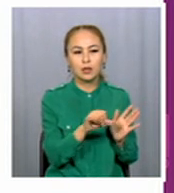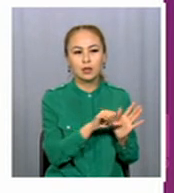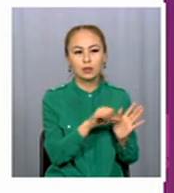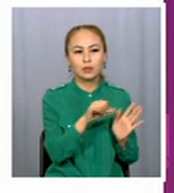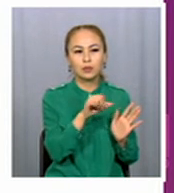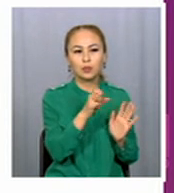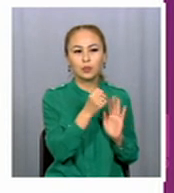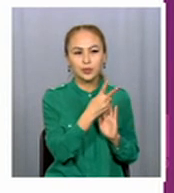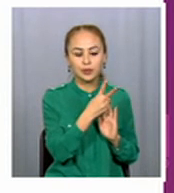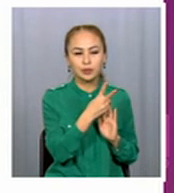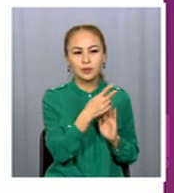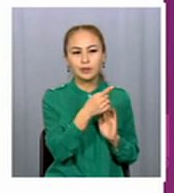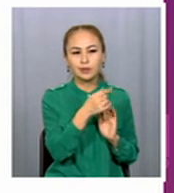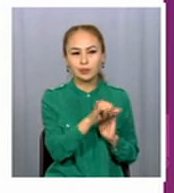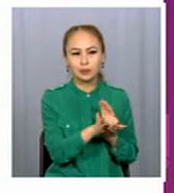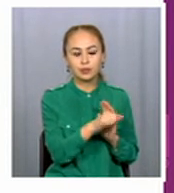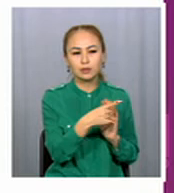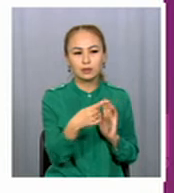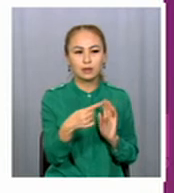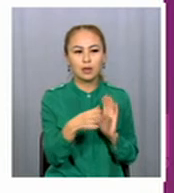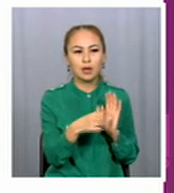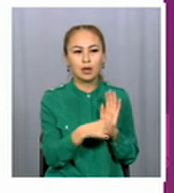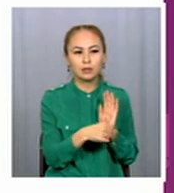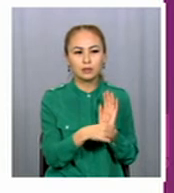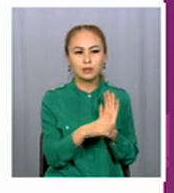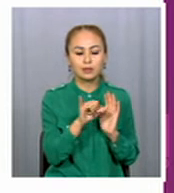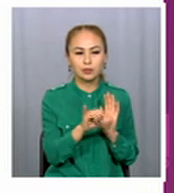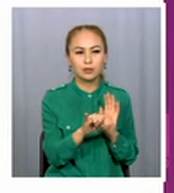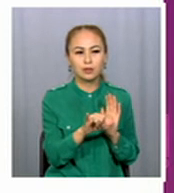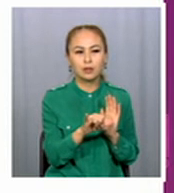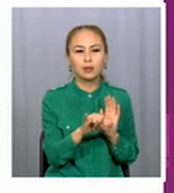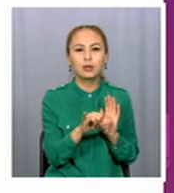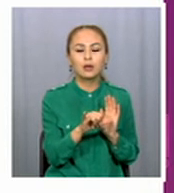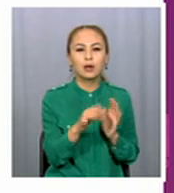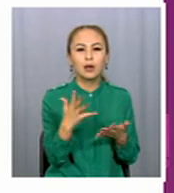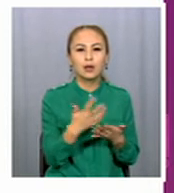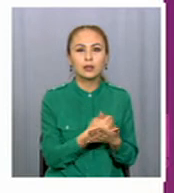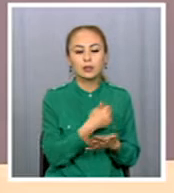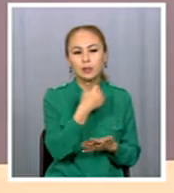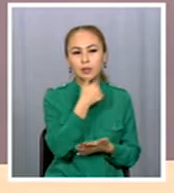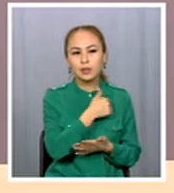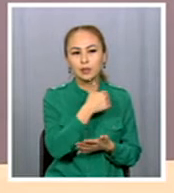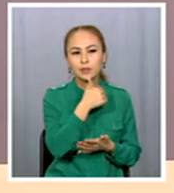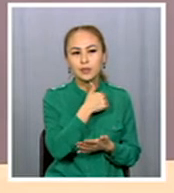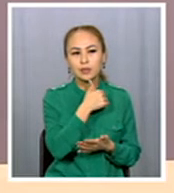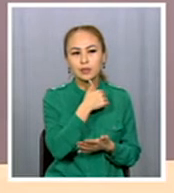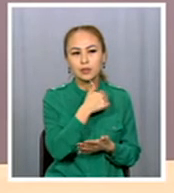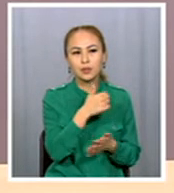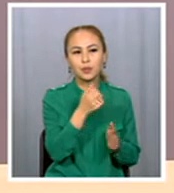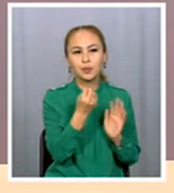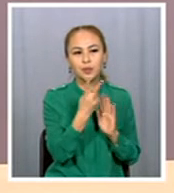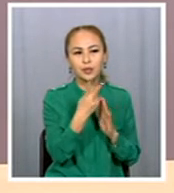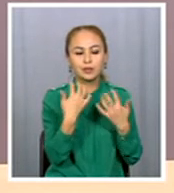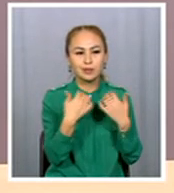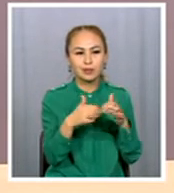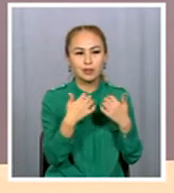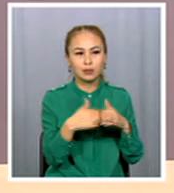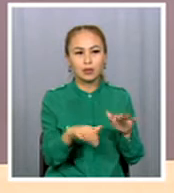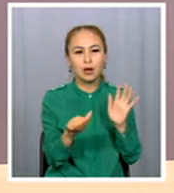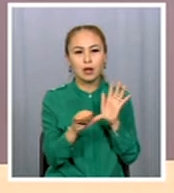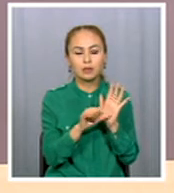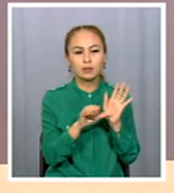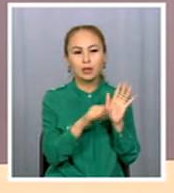12Y пен 6Y-тің айырмасын анықтап аламыз. 12 саны мен 6-ның